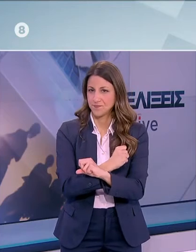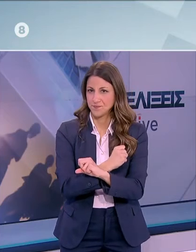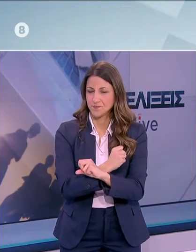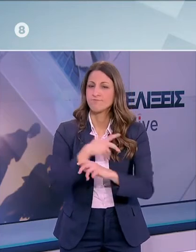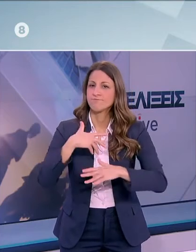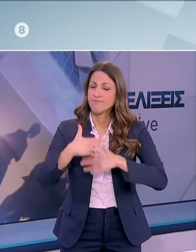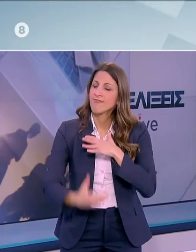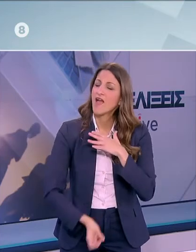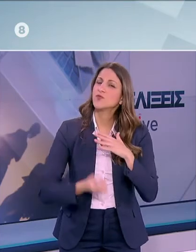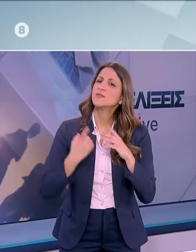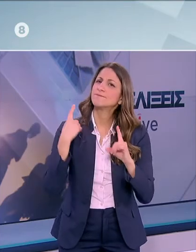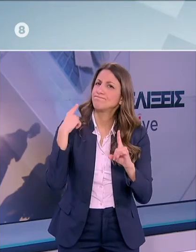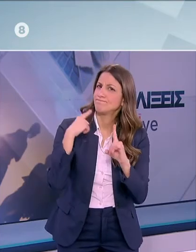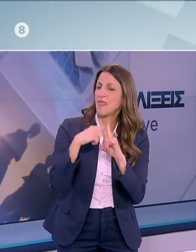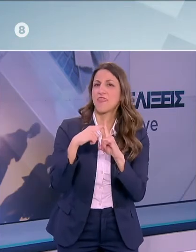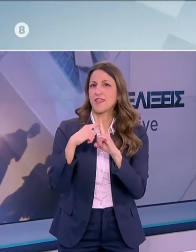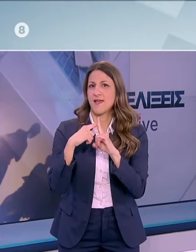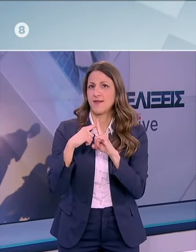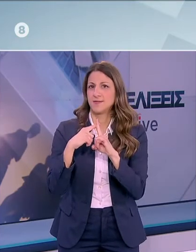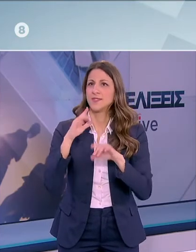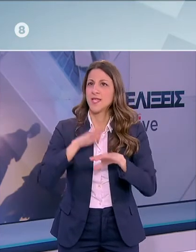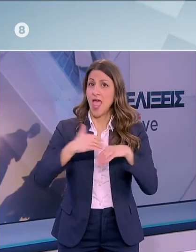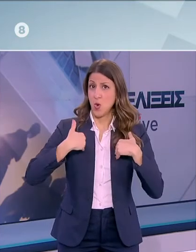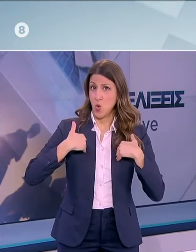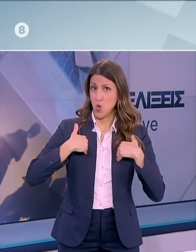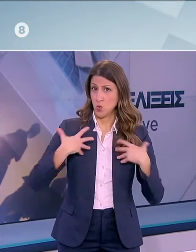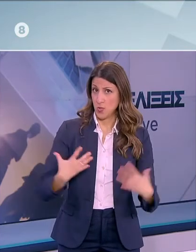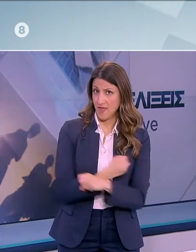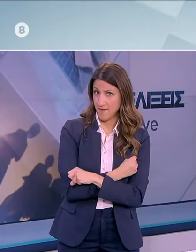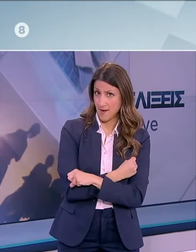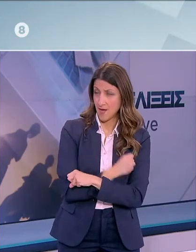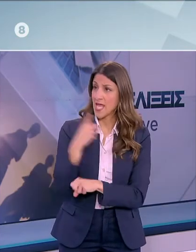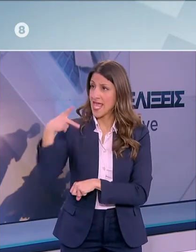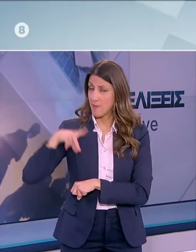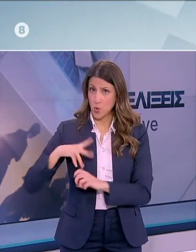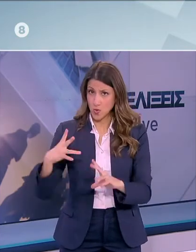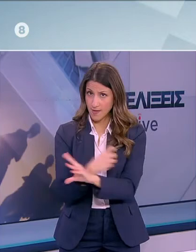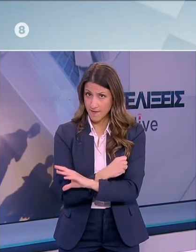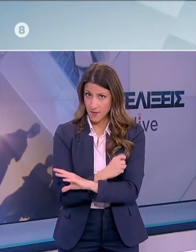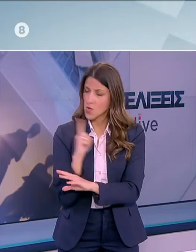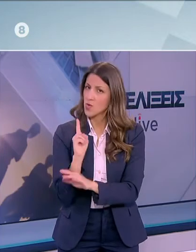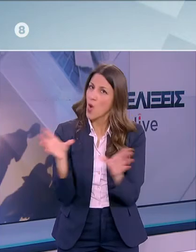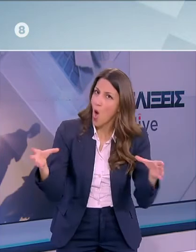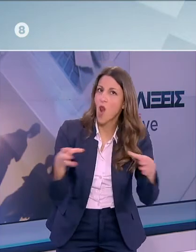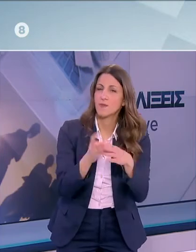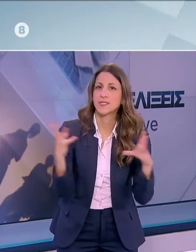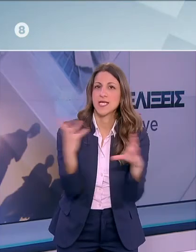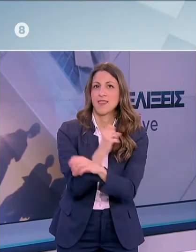είναι ένα μήνυμα αισιοδοξίας και δεν οφείλεται σε μένα ή στον Υπουργό, οφείλεται σε όλους μας. Είμαστε όλοι μαζί. Και θεωρώ